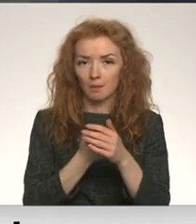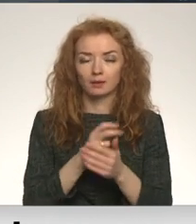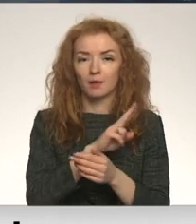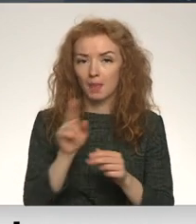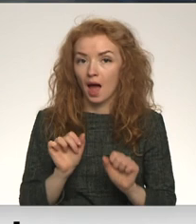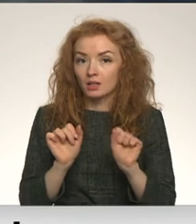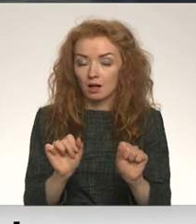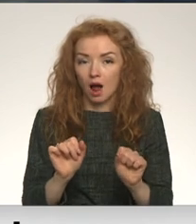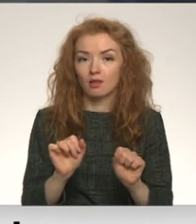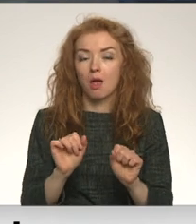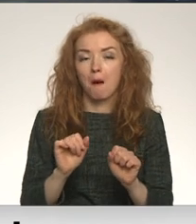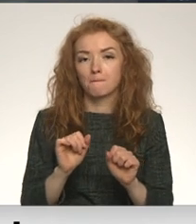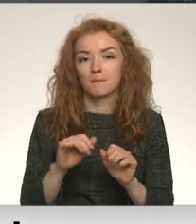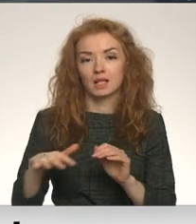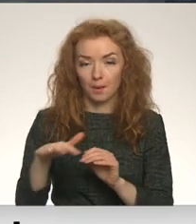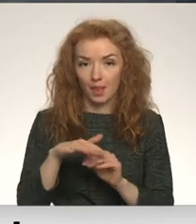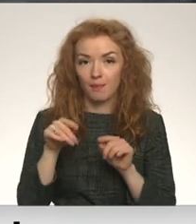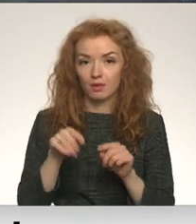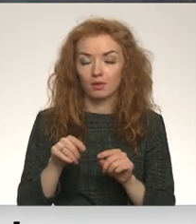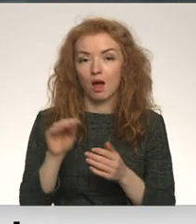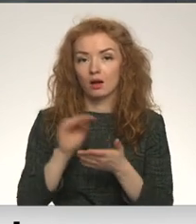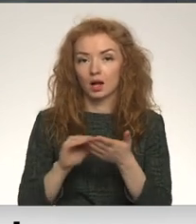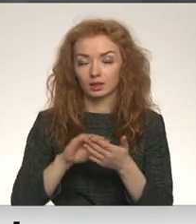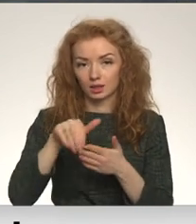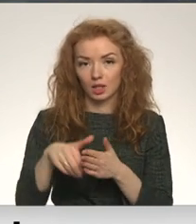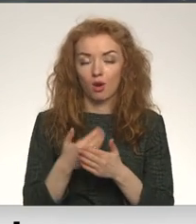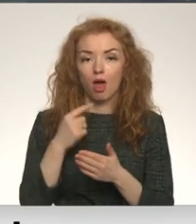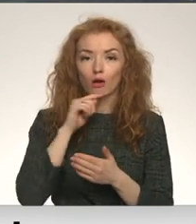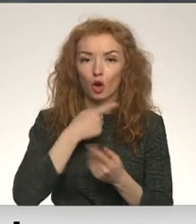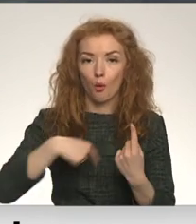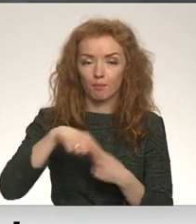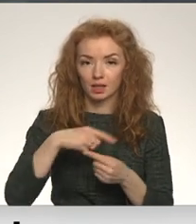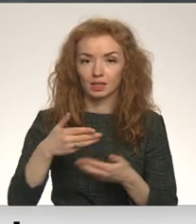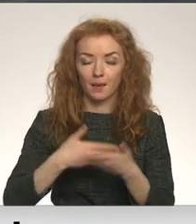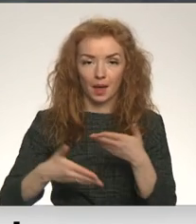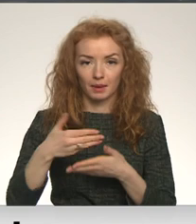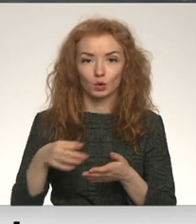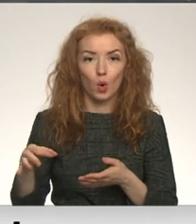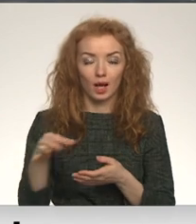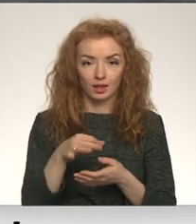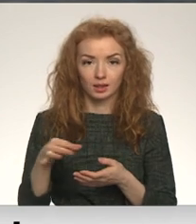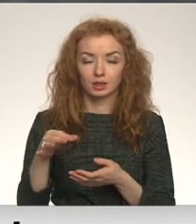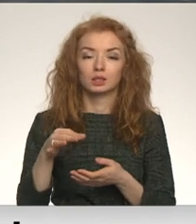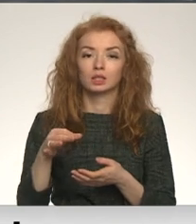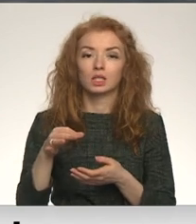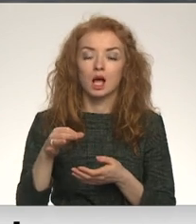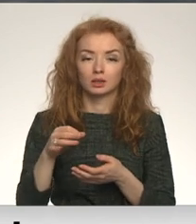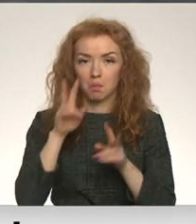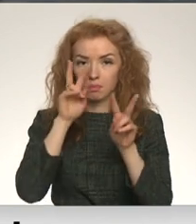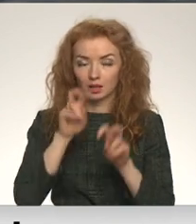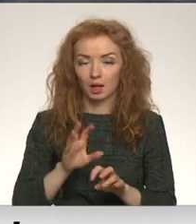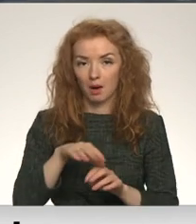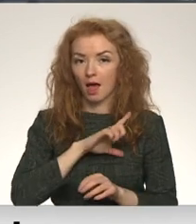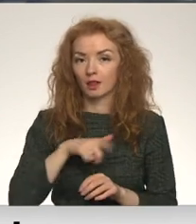neaizsargātajām mājsaimniecībām. Tā norādīts jaunākajā ekonomiskās sadarbības un attīstības organizācijas, jeb OECD, pārskatā par